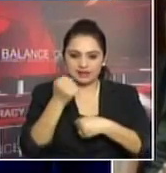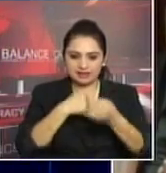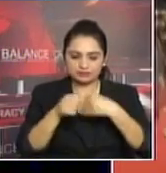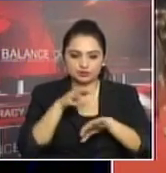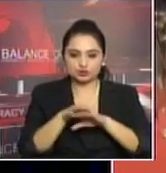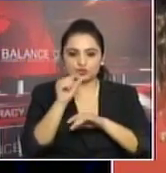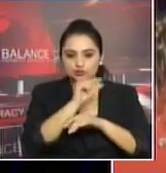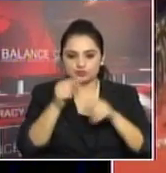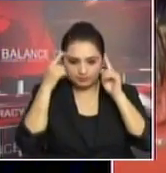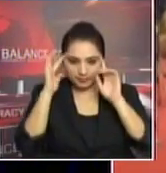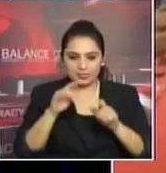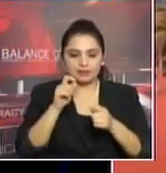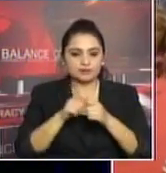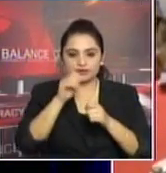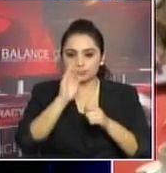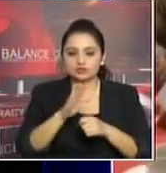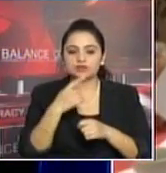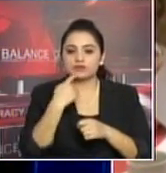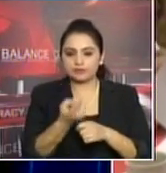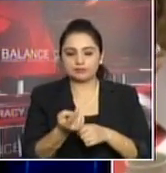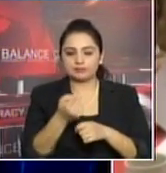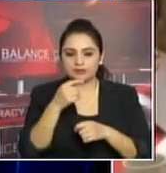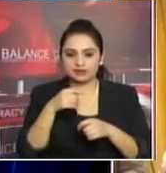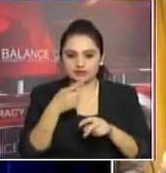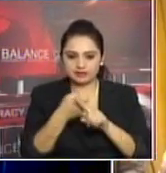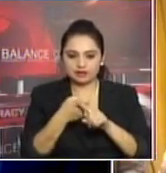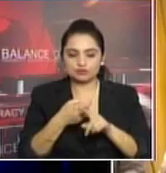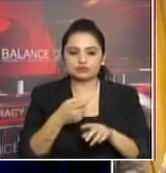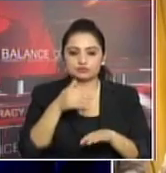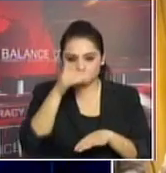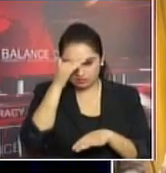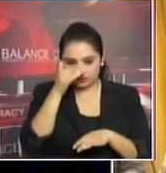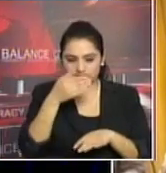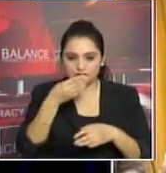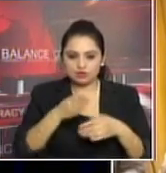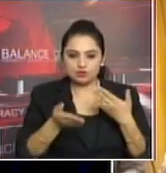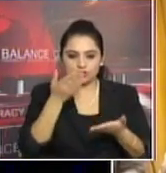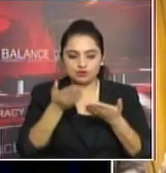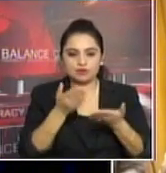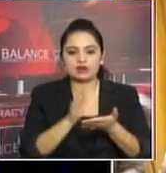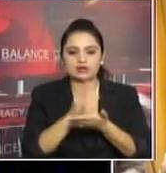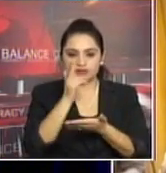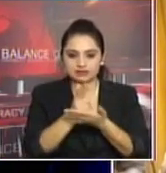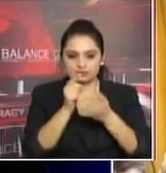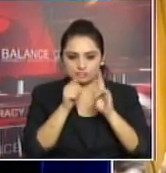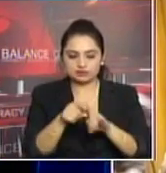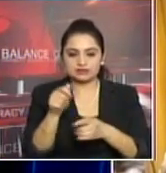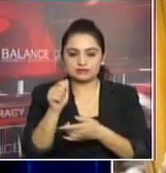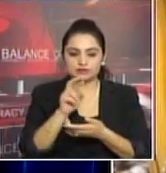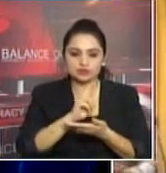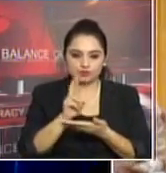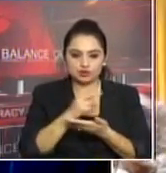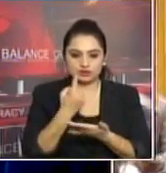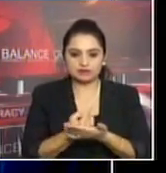देश अपराधिक गतिविधिको अखडा नबन्ला भन्न सकिँदैन। क्यामेरा पर्सन रजित तक्कुका साथ एबिसी रिपोर्टर अर्पित